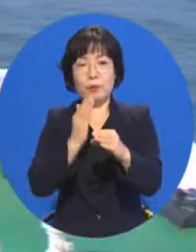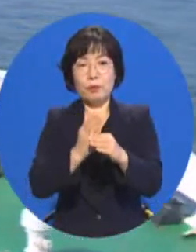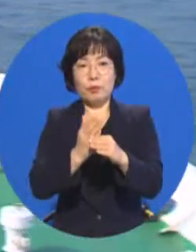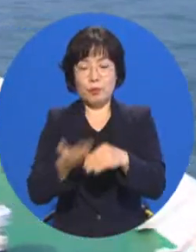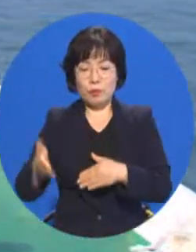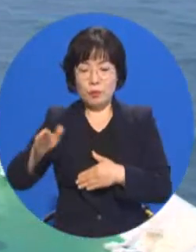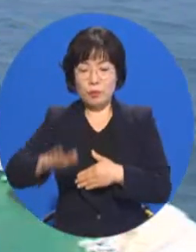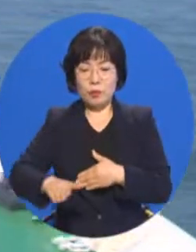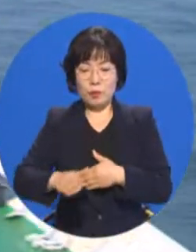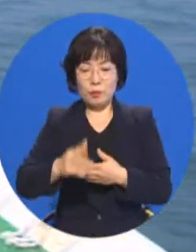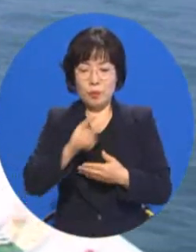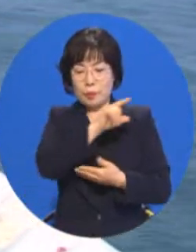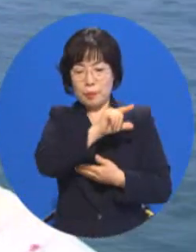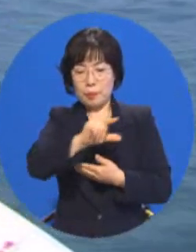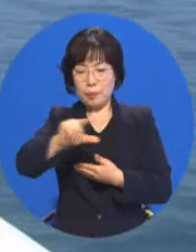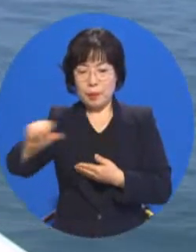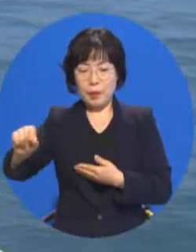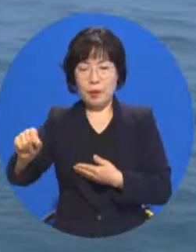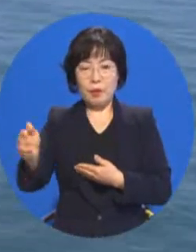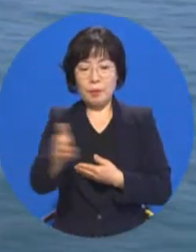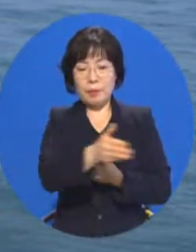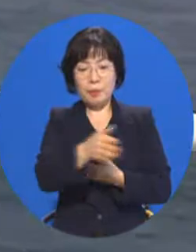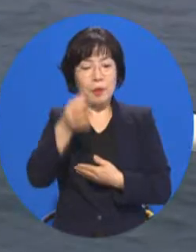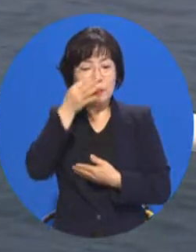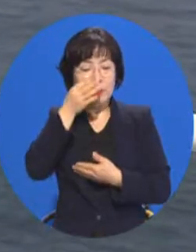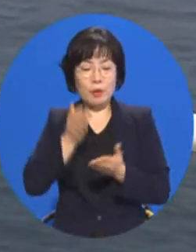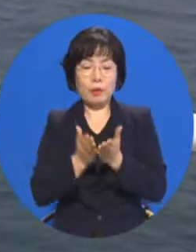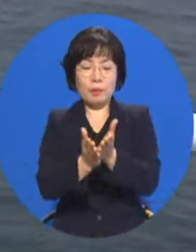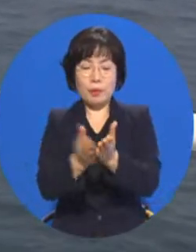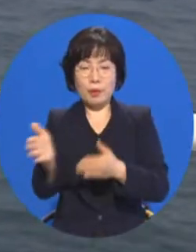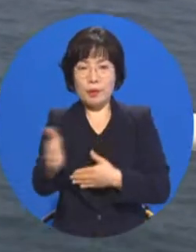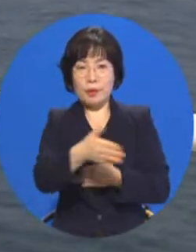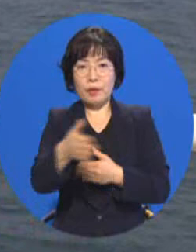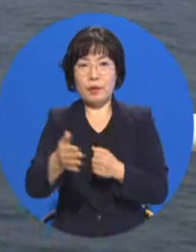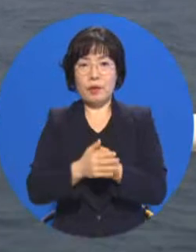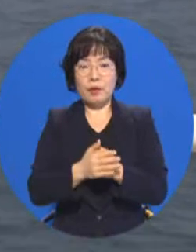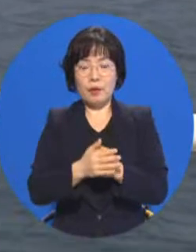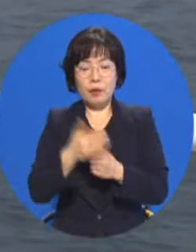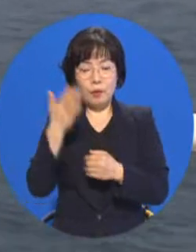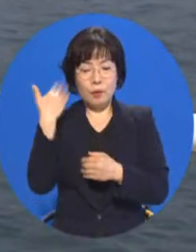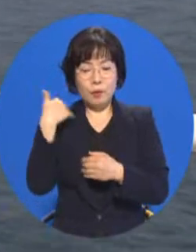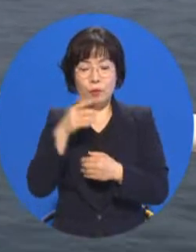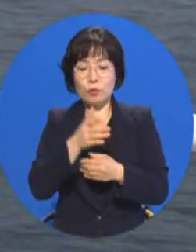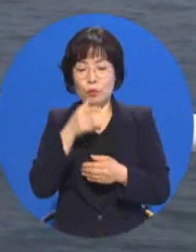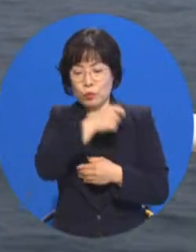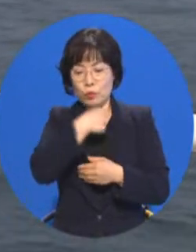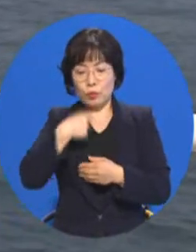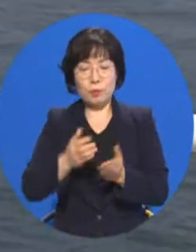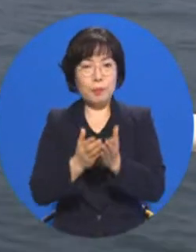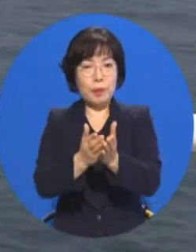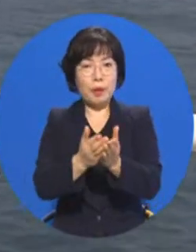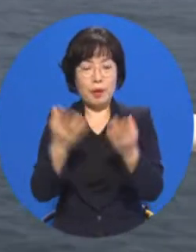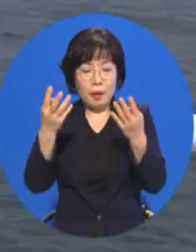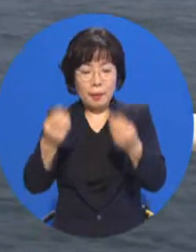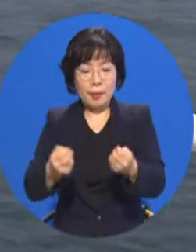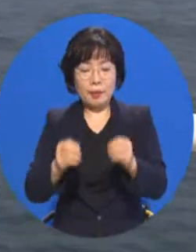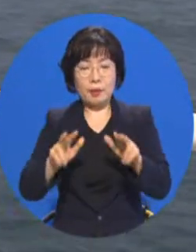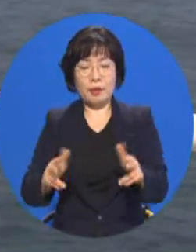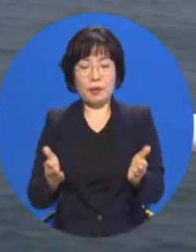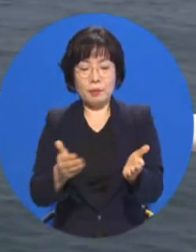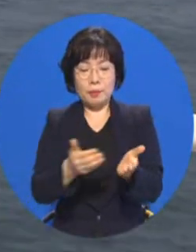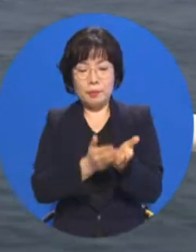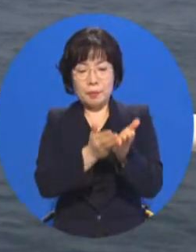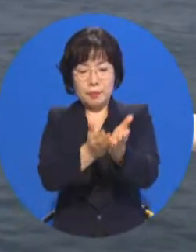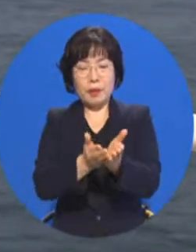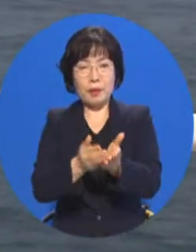그러나 수평선 너머까지 텅 빈 바다뿐입니다. 이맘때 수백 척의 중국 어선이 조업을 벌였지만 지금은 단 한 척도 찾아볼